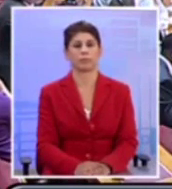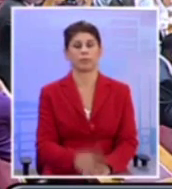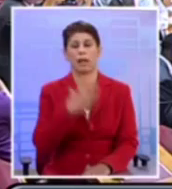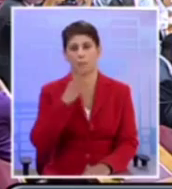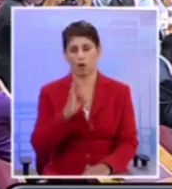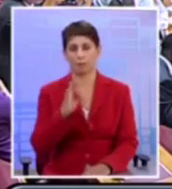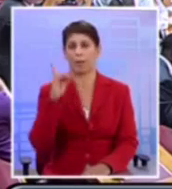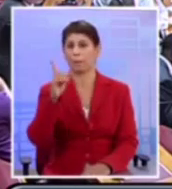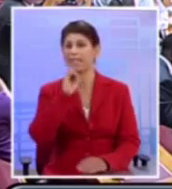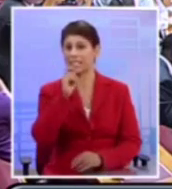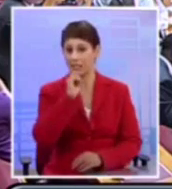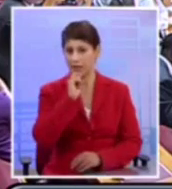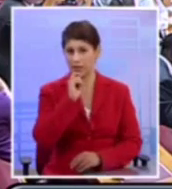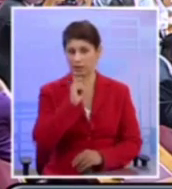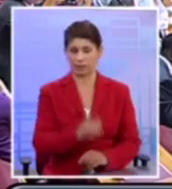Σε μια συνέντευξή του